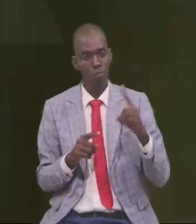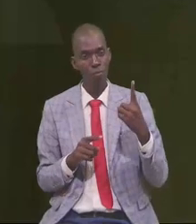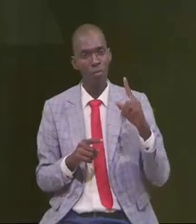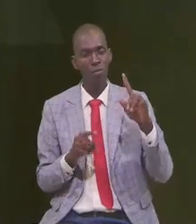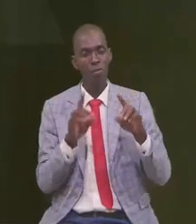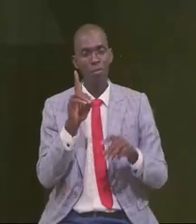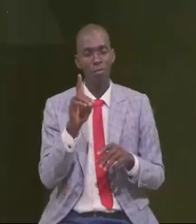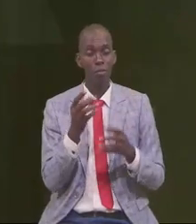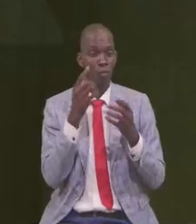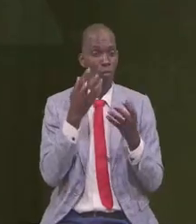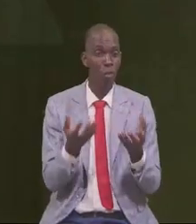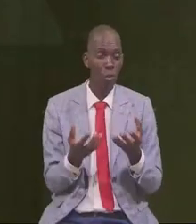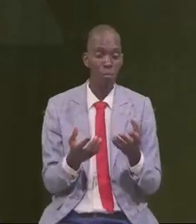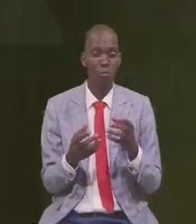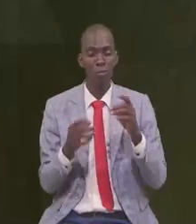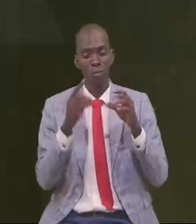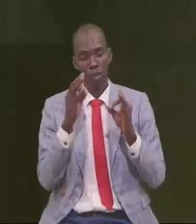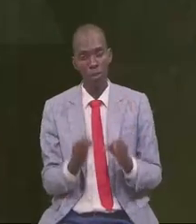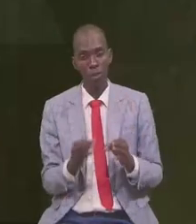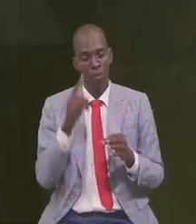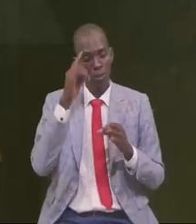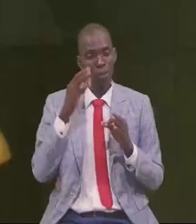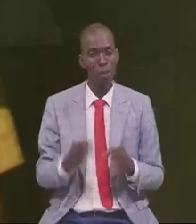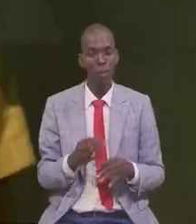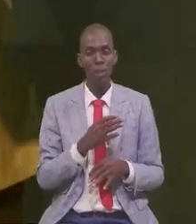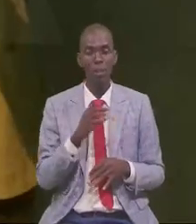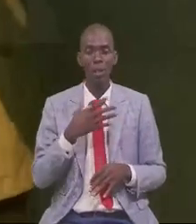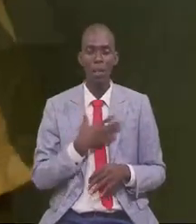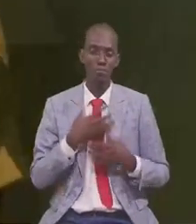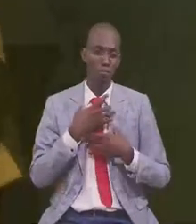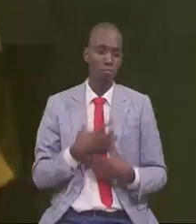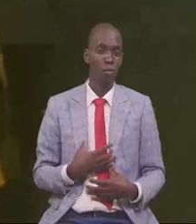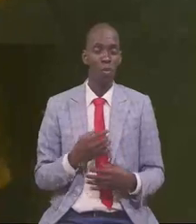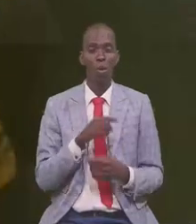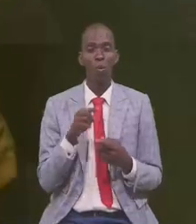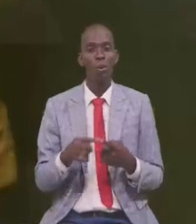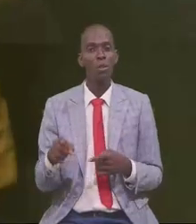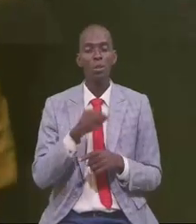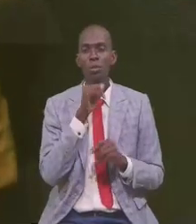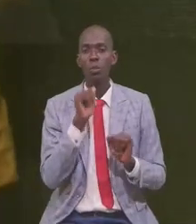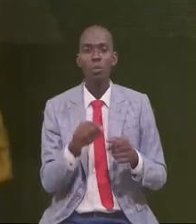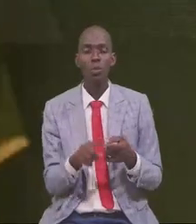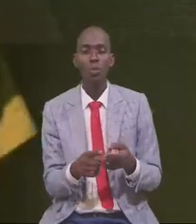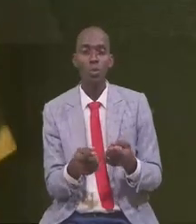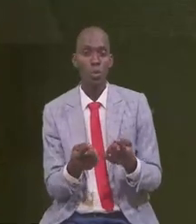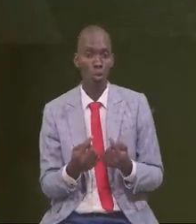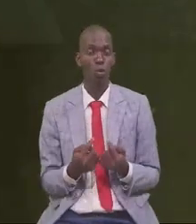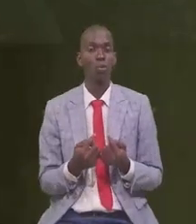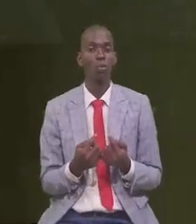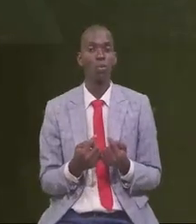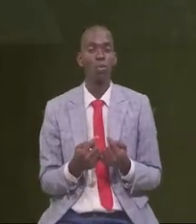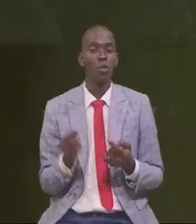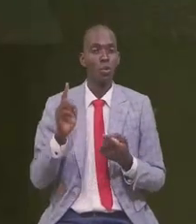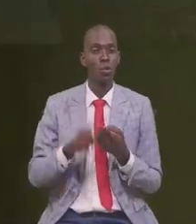désir, décision, détermination et désespérance. Comme il ne pouvait l'aborder à cause de la